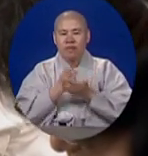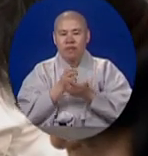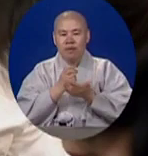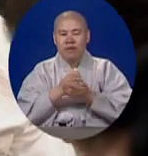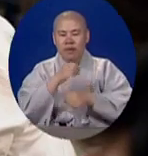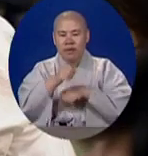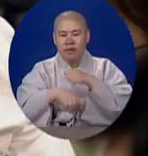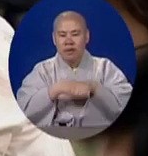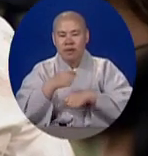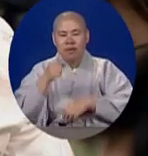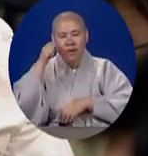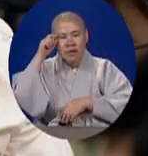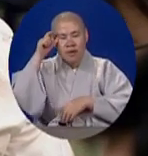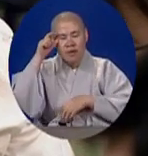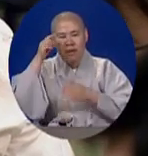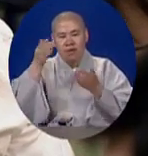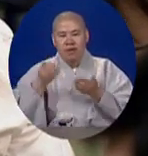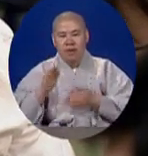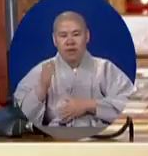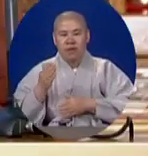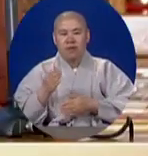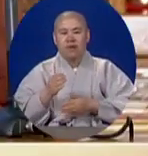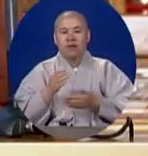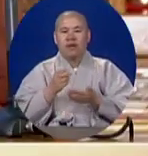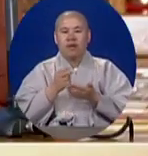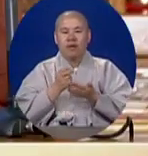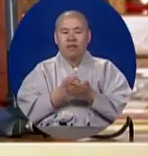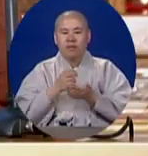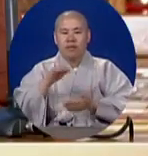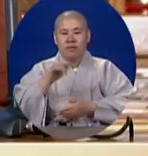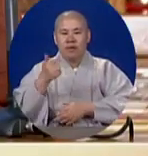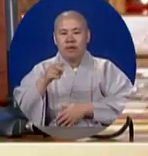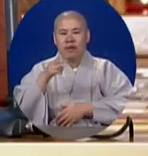법에서 해탈을 얻는다. 법진삼매가 부족하다.